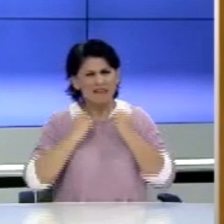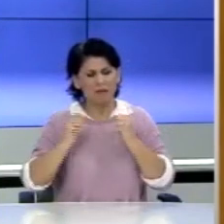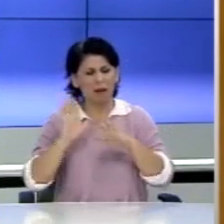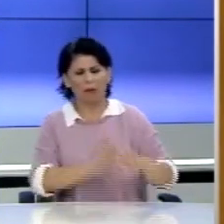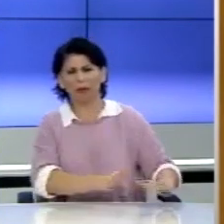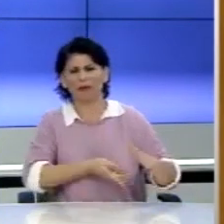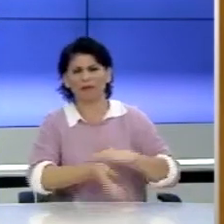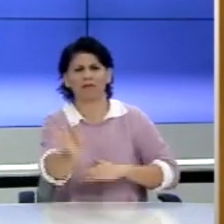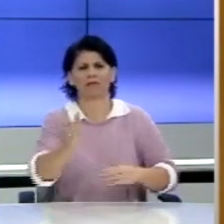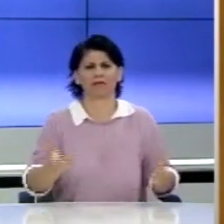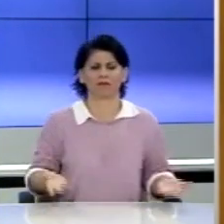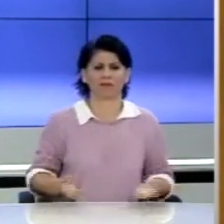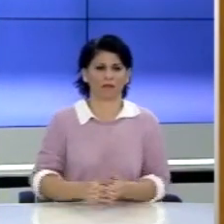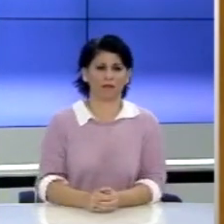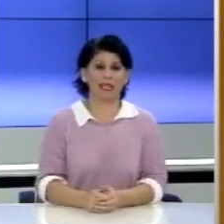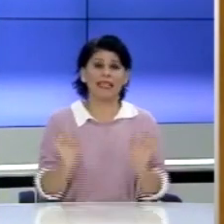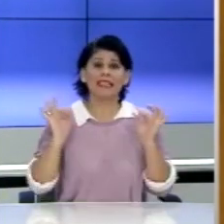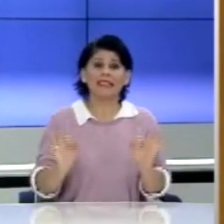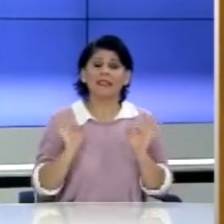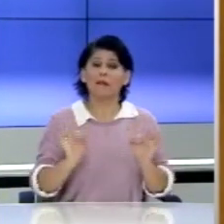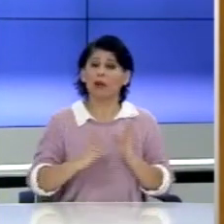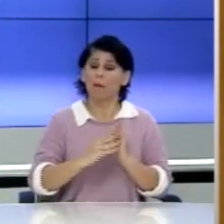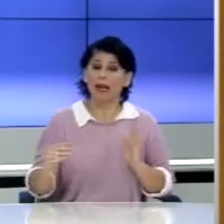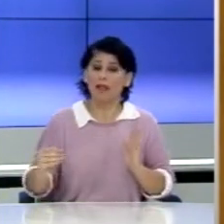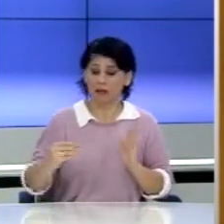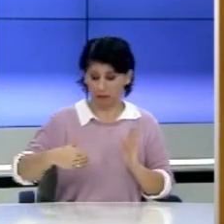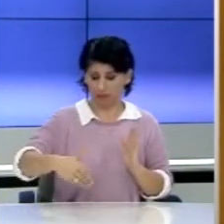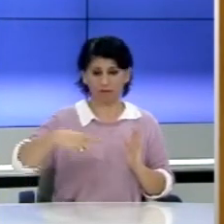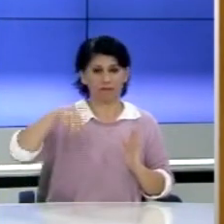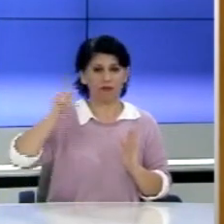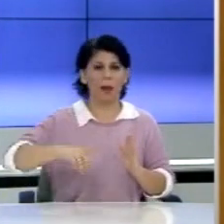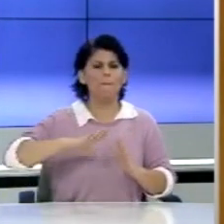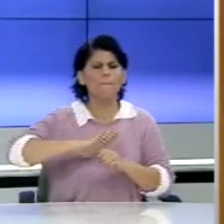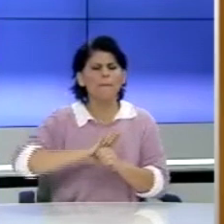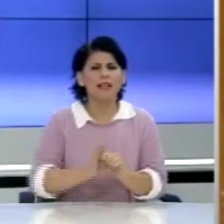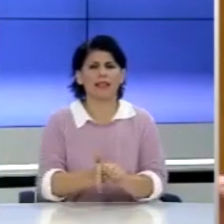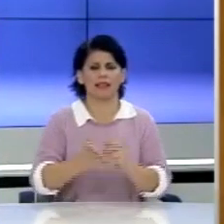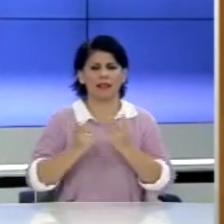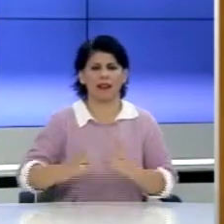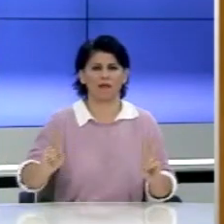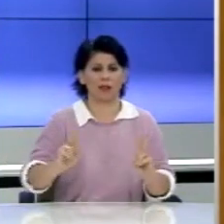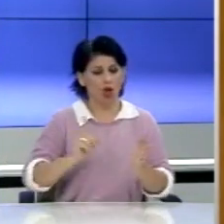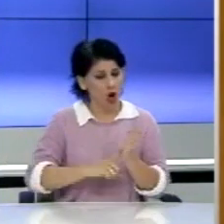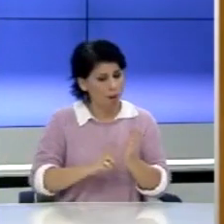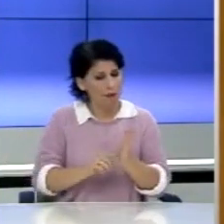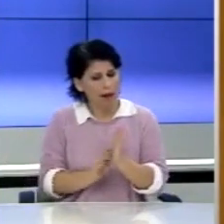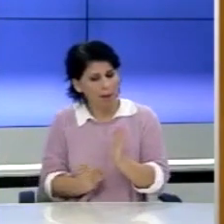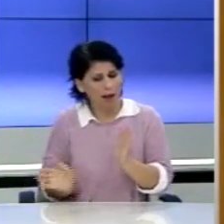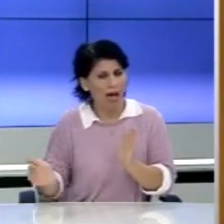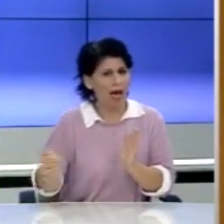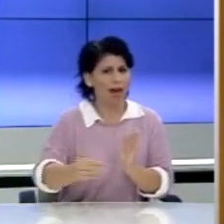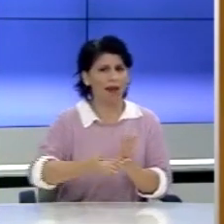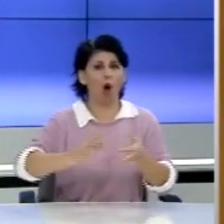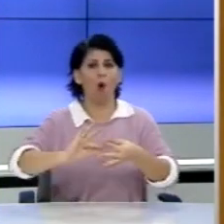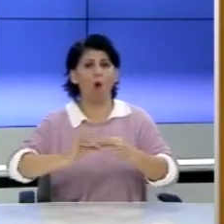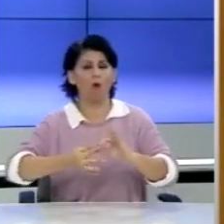Χαρακτηριστικό παράδειγμα των ημερών, η πλήρης ελευθερία που αποκτούν νόμιμα ή πλαγίως οι διάφοροι όμιλοι